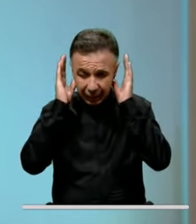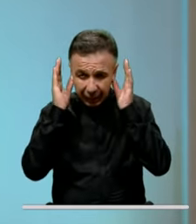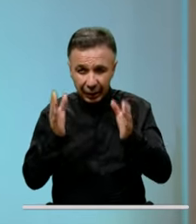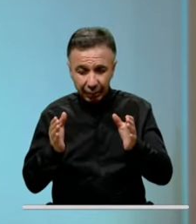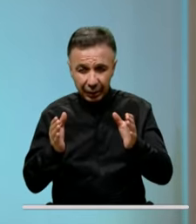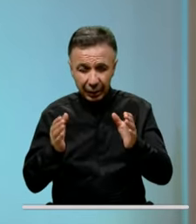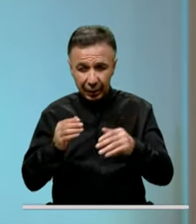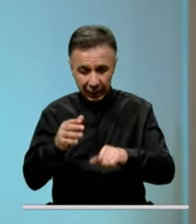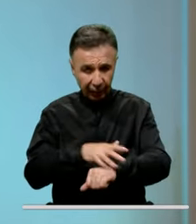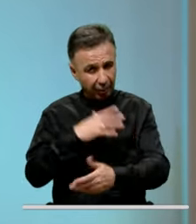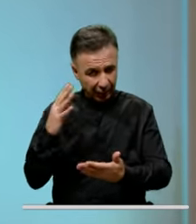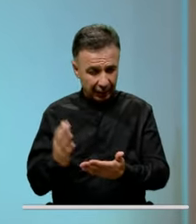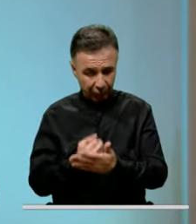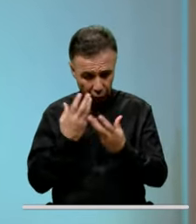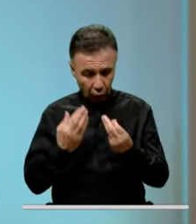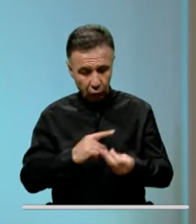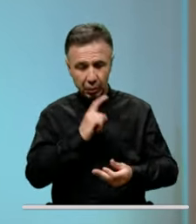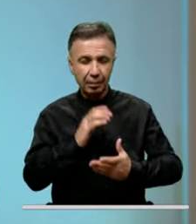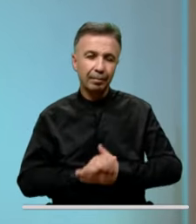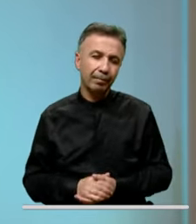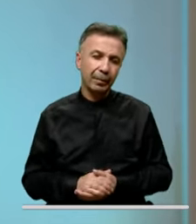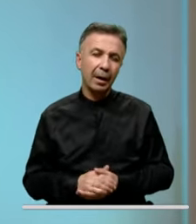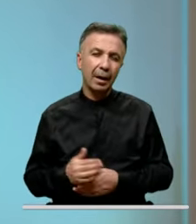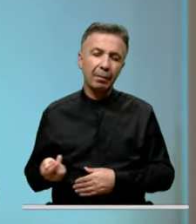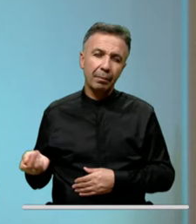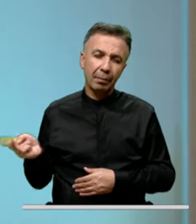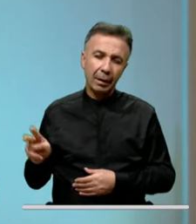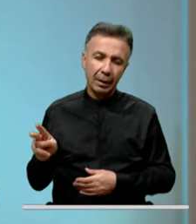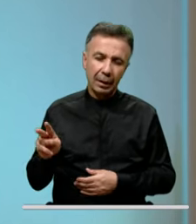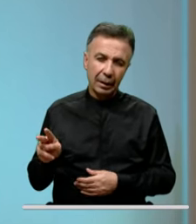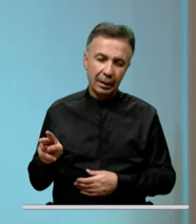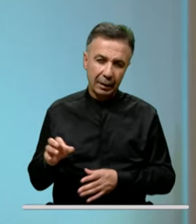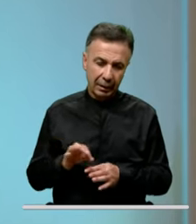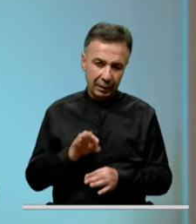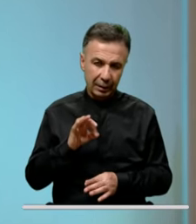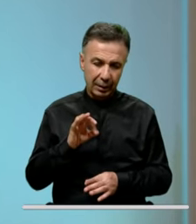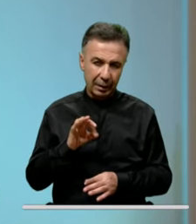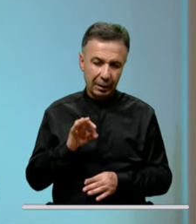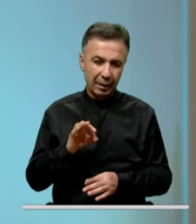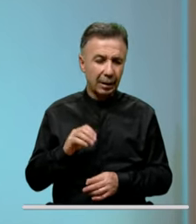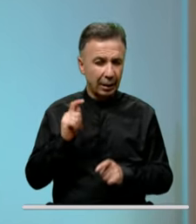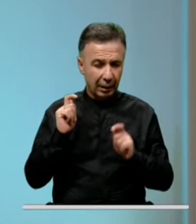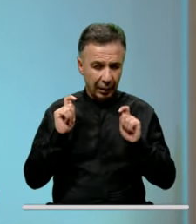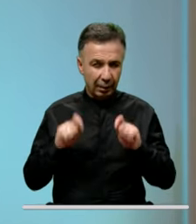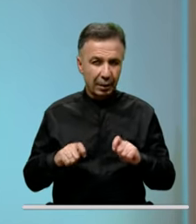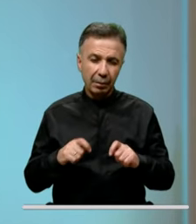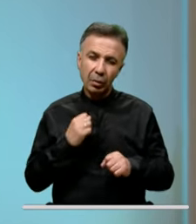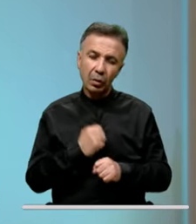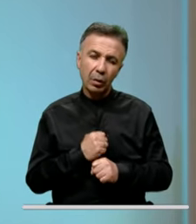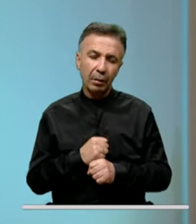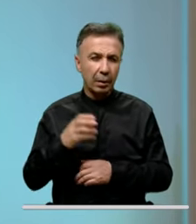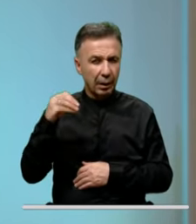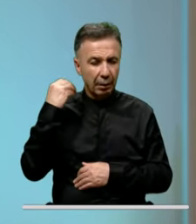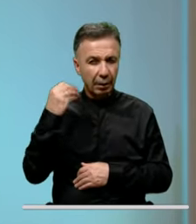inşallah cümle amin geçmişlerimize. Amin. Bir cenaze için yaptığımız vazifeleri imamlık